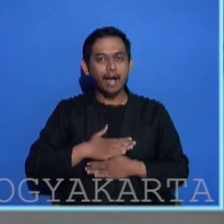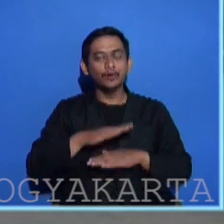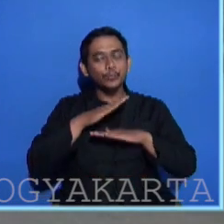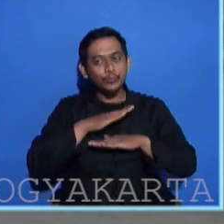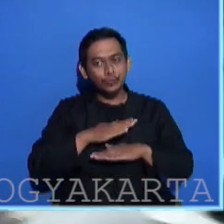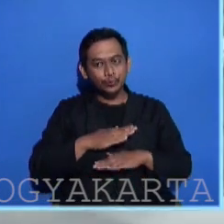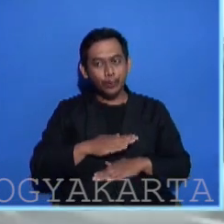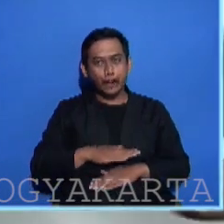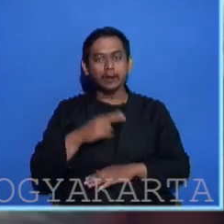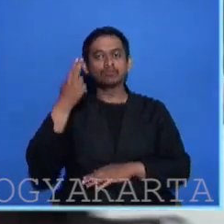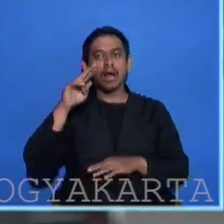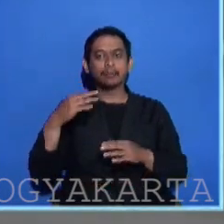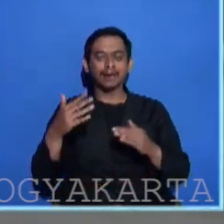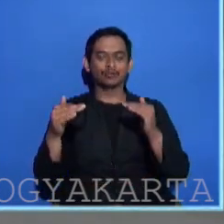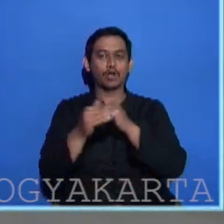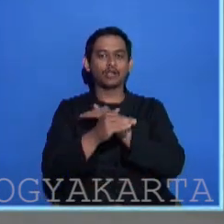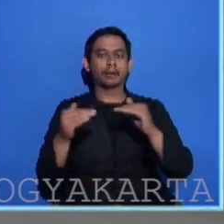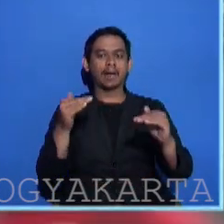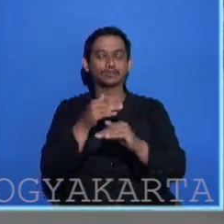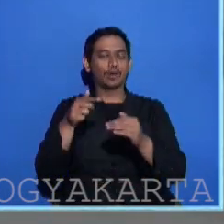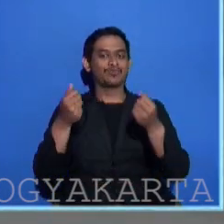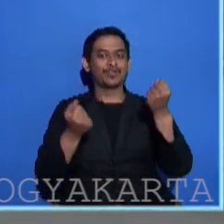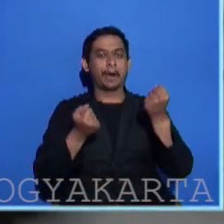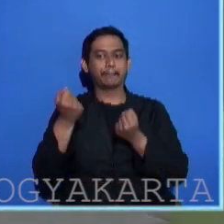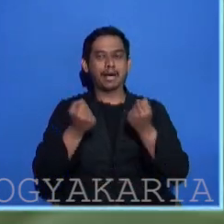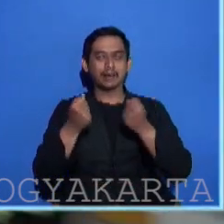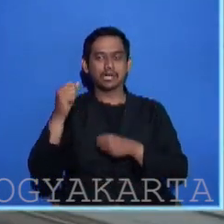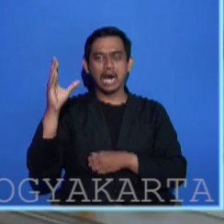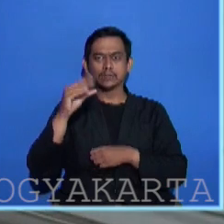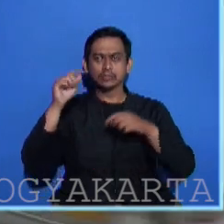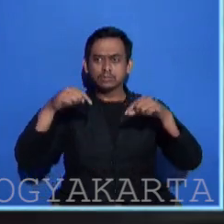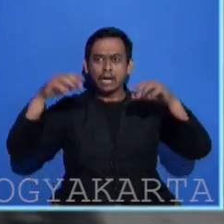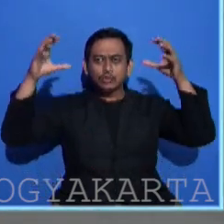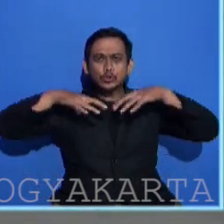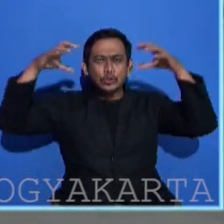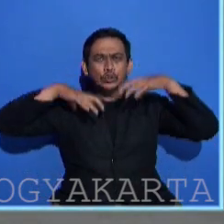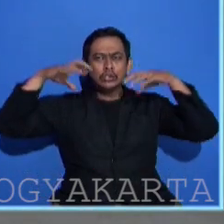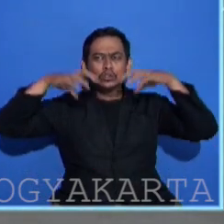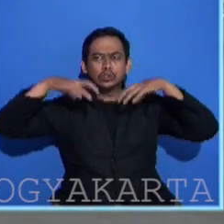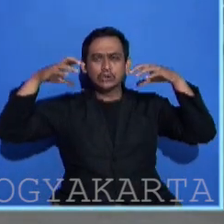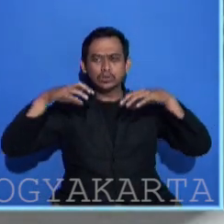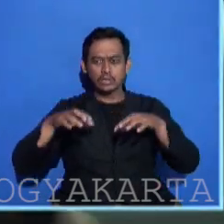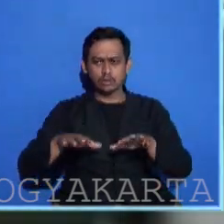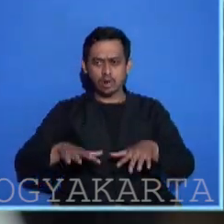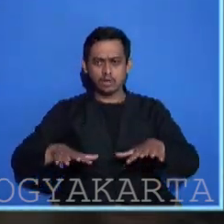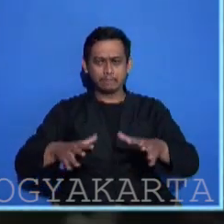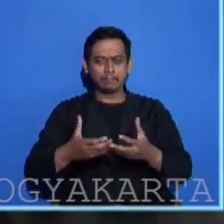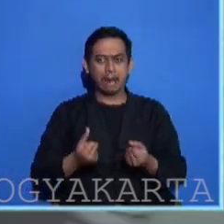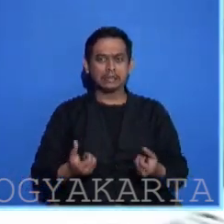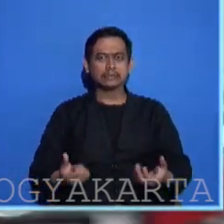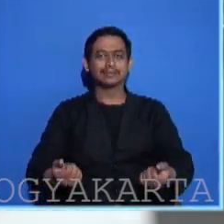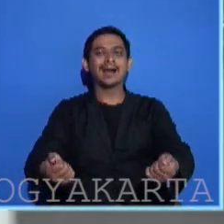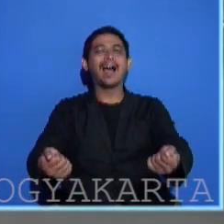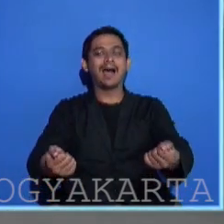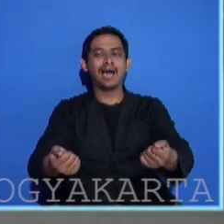berkendara dan saat ini juga kami laporkan akan turun hujan jadi jalanan diperkirakan akan lebih licin kami mohon